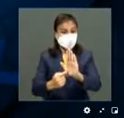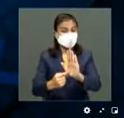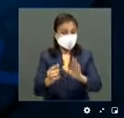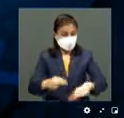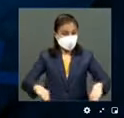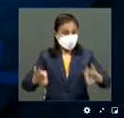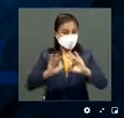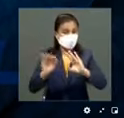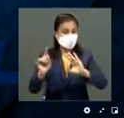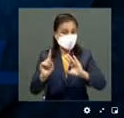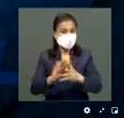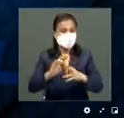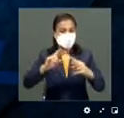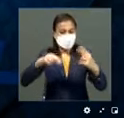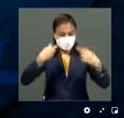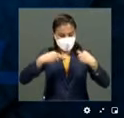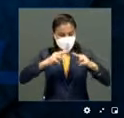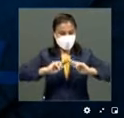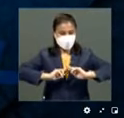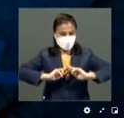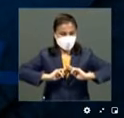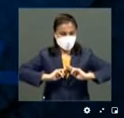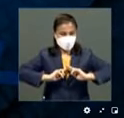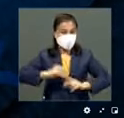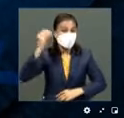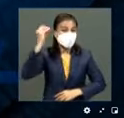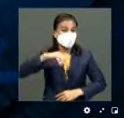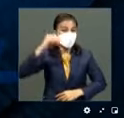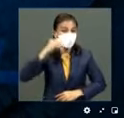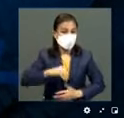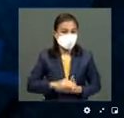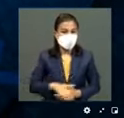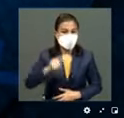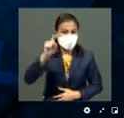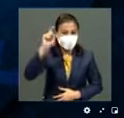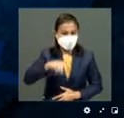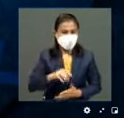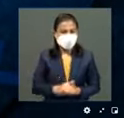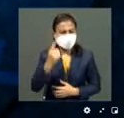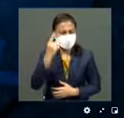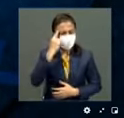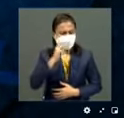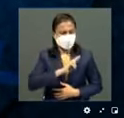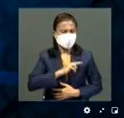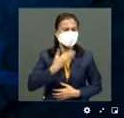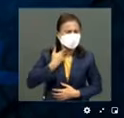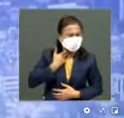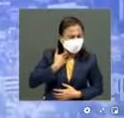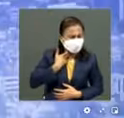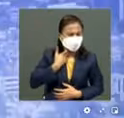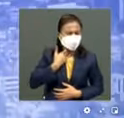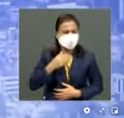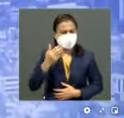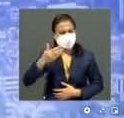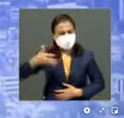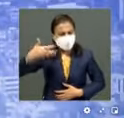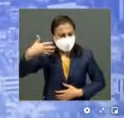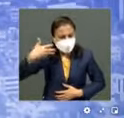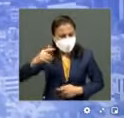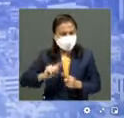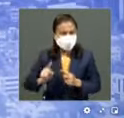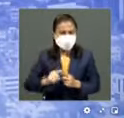ญก็คือการดูแลตัวท่านเองทุกวันท่านจะต้องสอบถามอาการตัวเองนะคะว่ามีไข้หรืออาการ